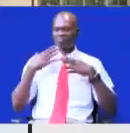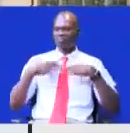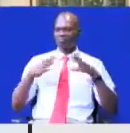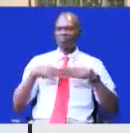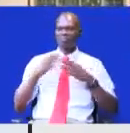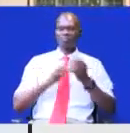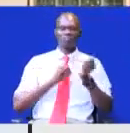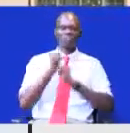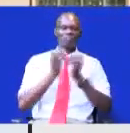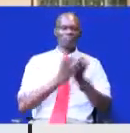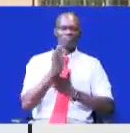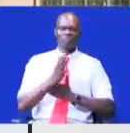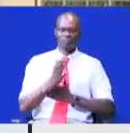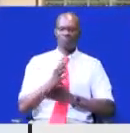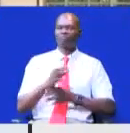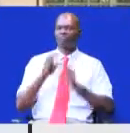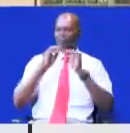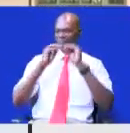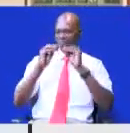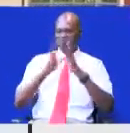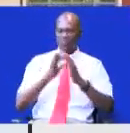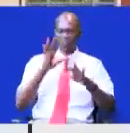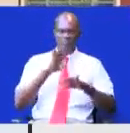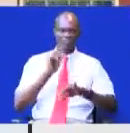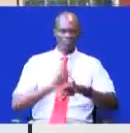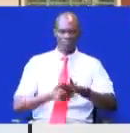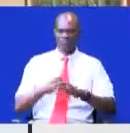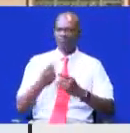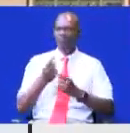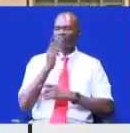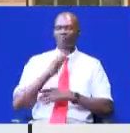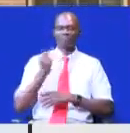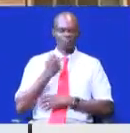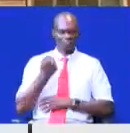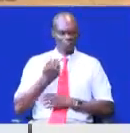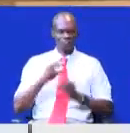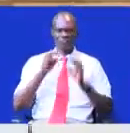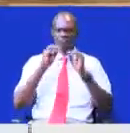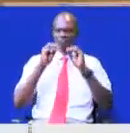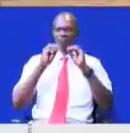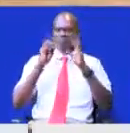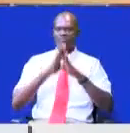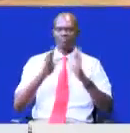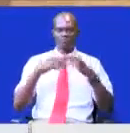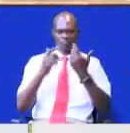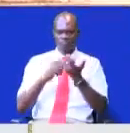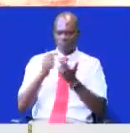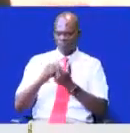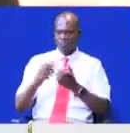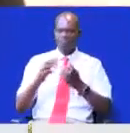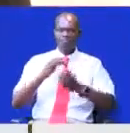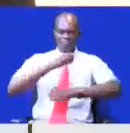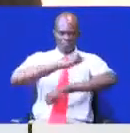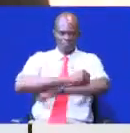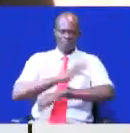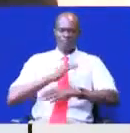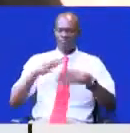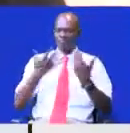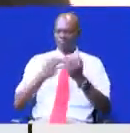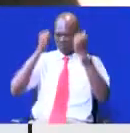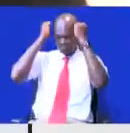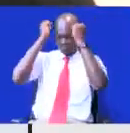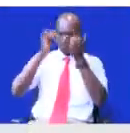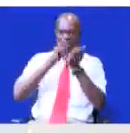lwetwa. Kabende okao kinde ne opimonowa ni tusepuonjo e skunde mage. To ngima nyithindo machal nade mabende oseloko e pacho